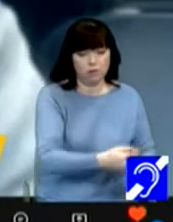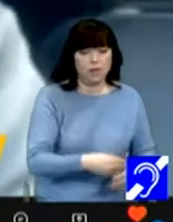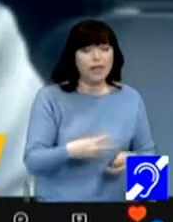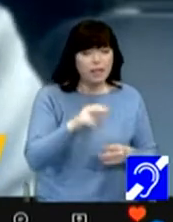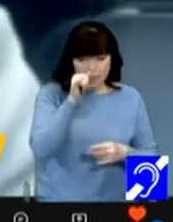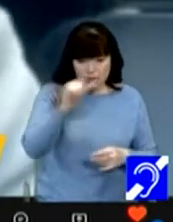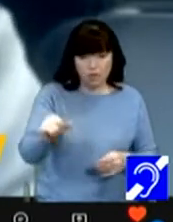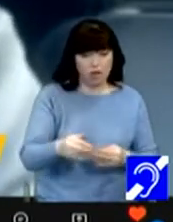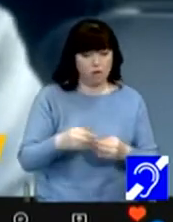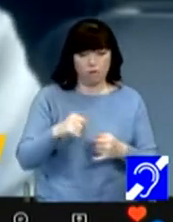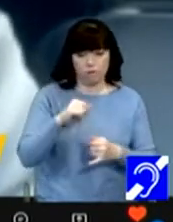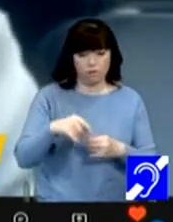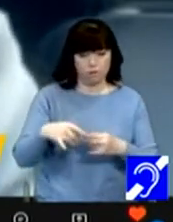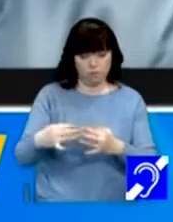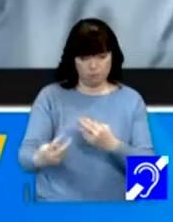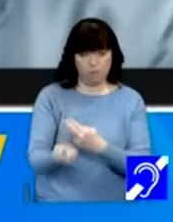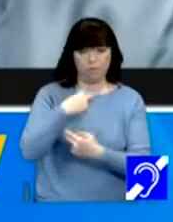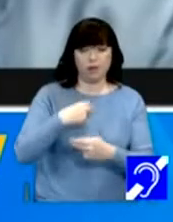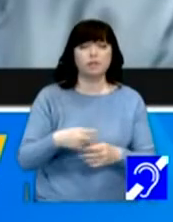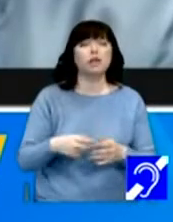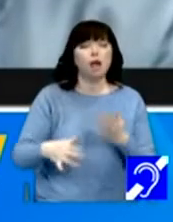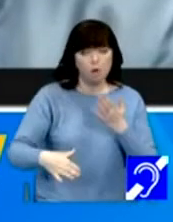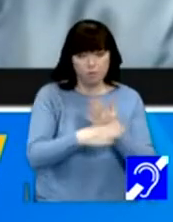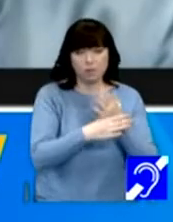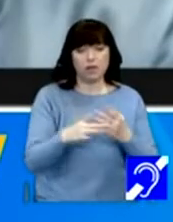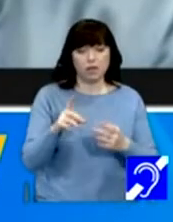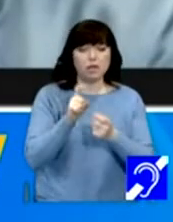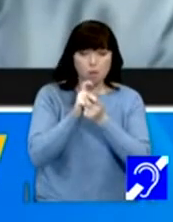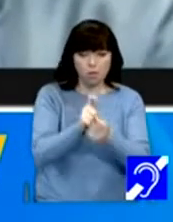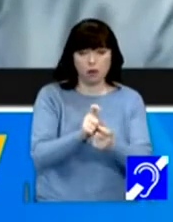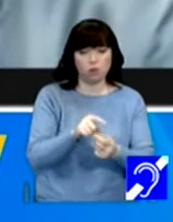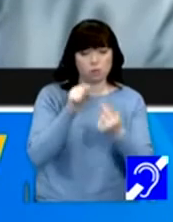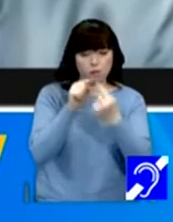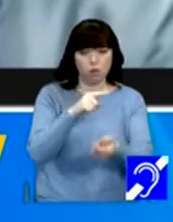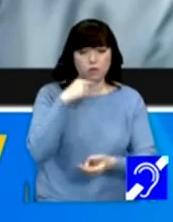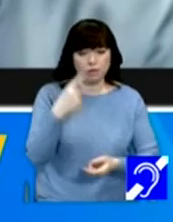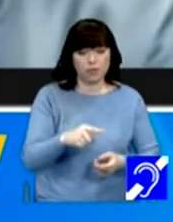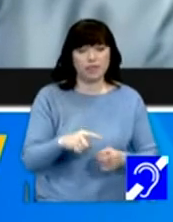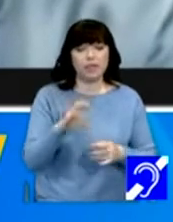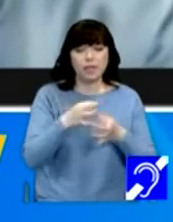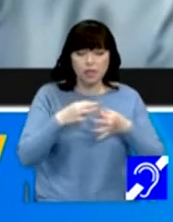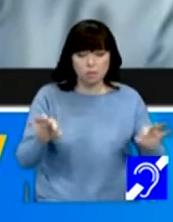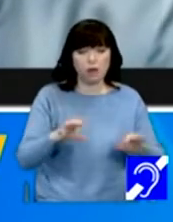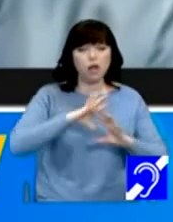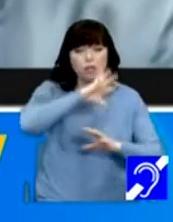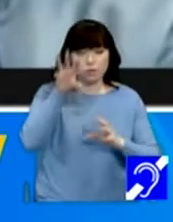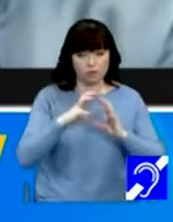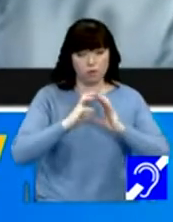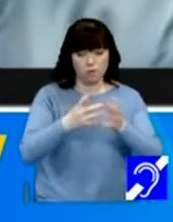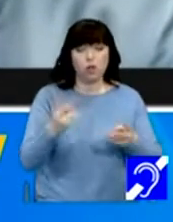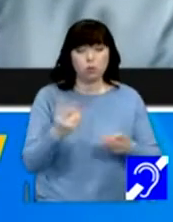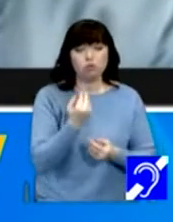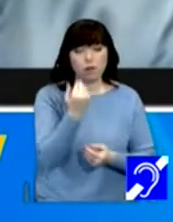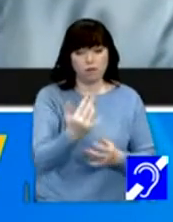мир поможет сегодня Украине на нашей поле битвы, где мы сражаемся за свободу и демократию всего мира. Нам нужна ваша поддержка.